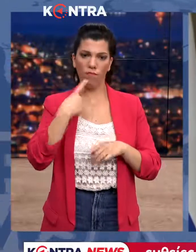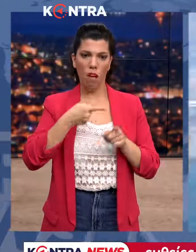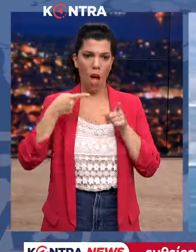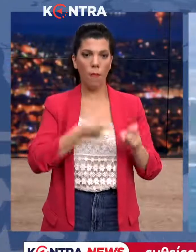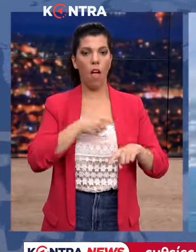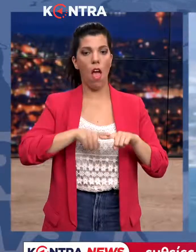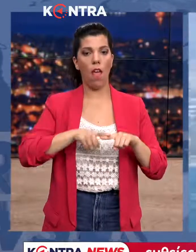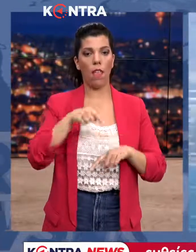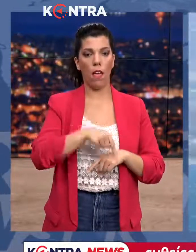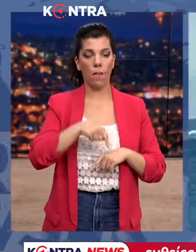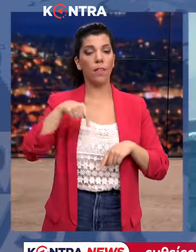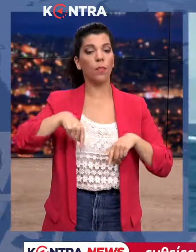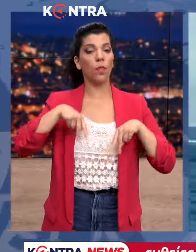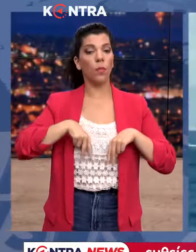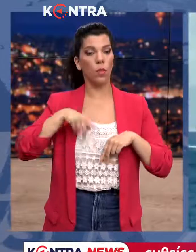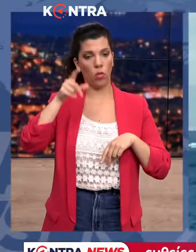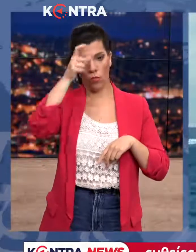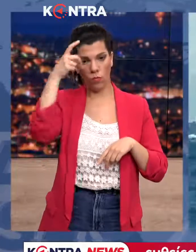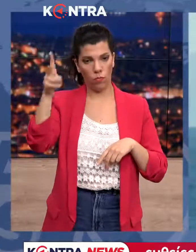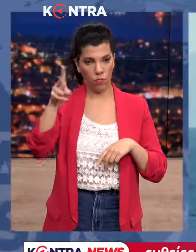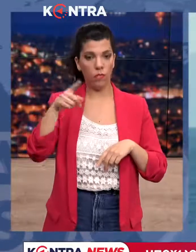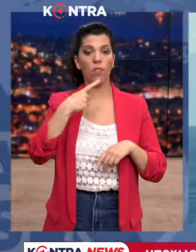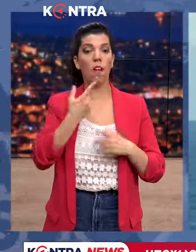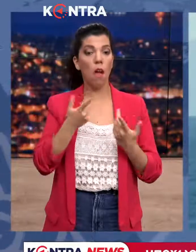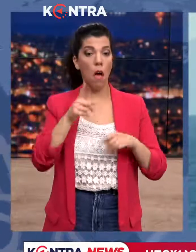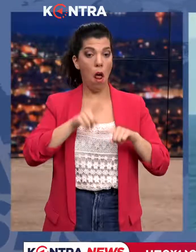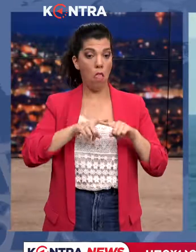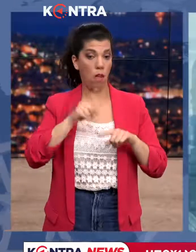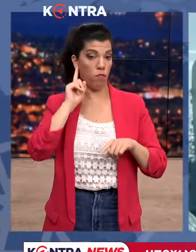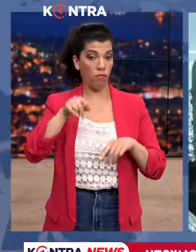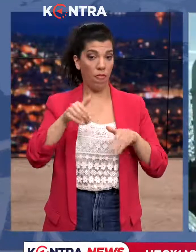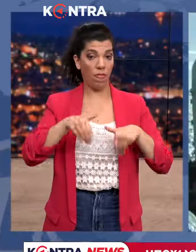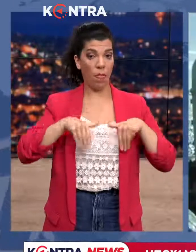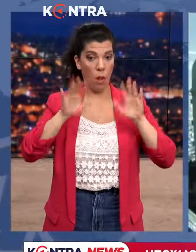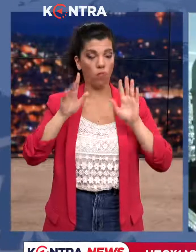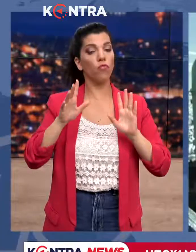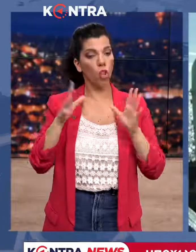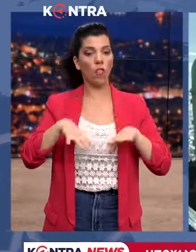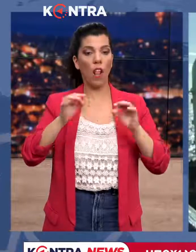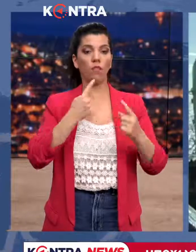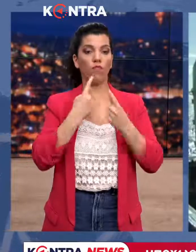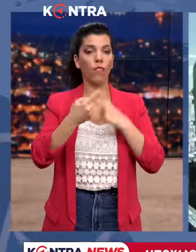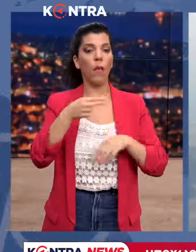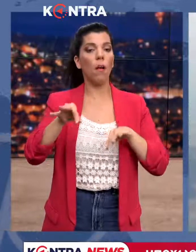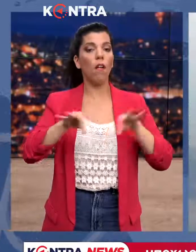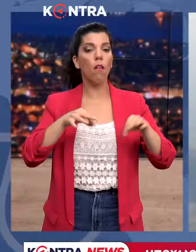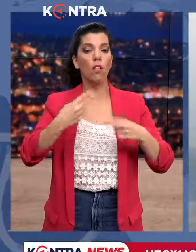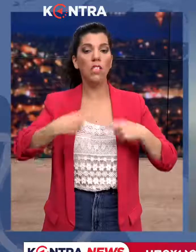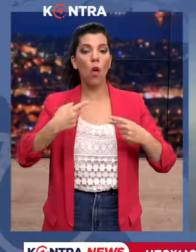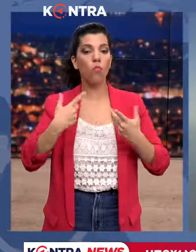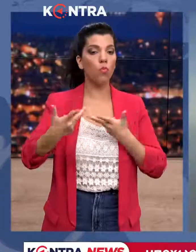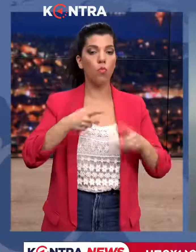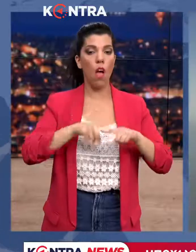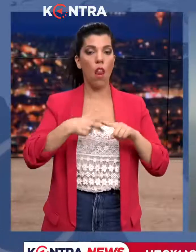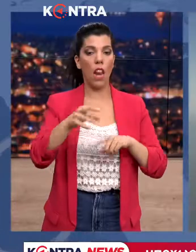μας σήμερα ο τούρκος υπουργός είπε ότι εάν η ελλάδα δεν υποχωρήσει η γειτονική χώρα θα ανοίξει τη συζήτηση για την κυριαρχία των